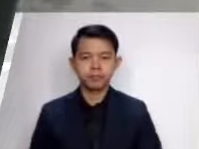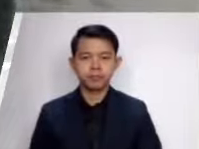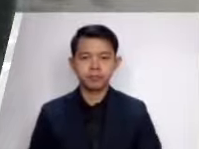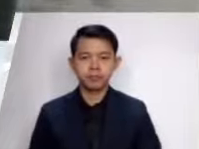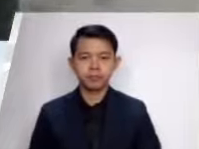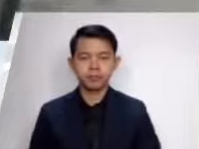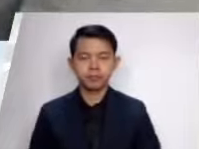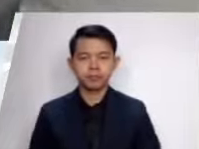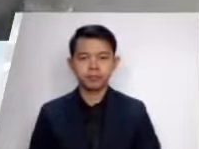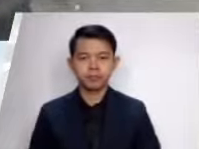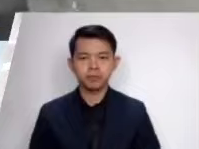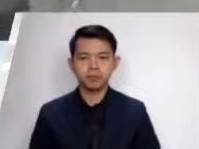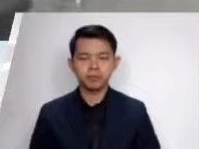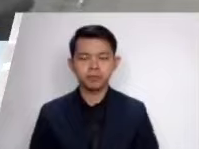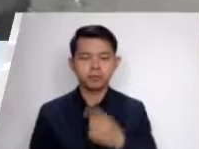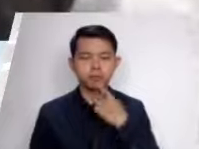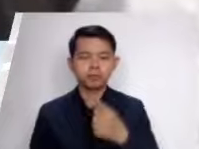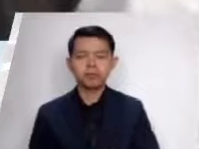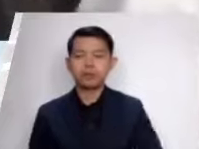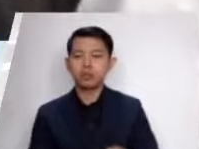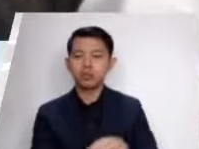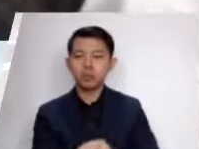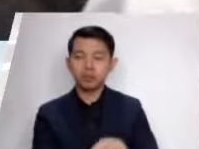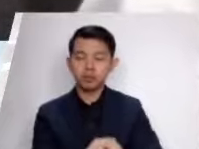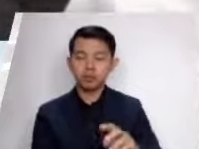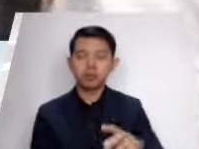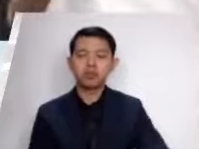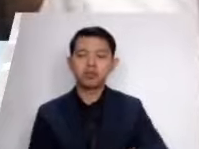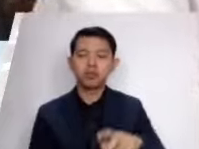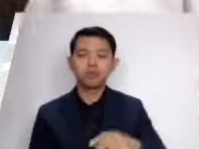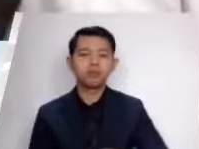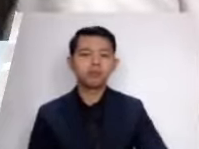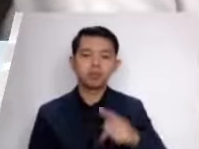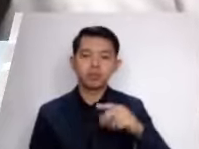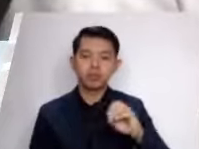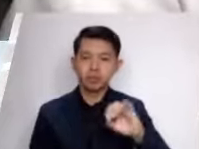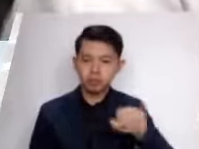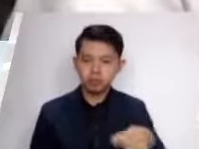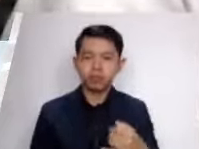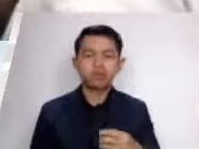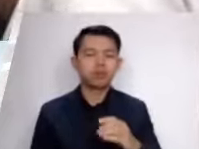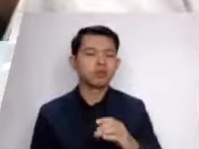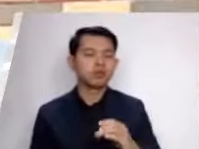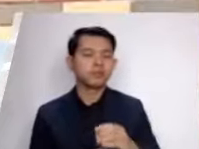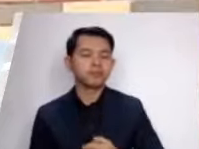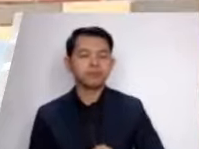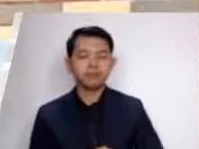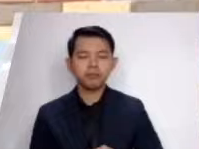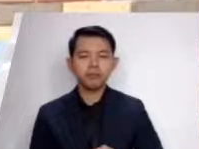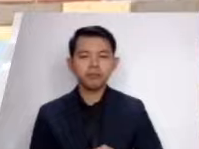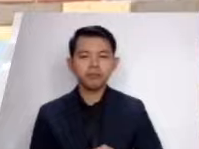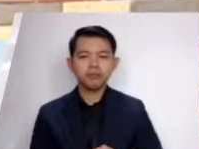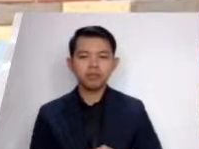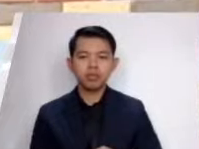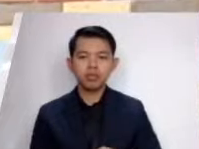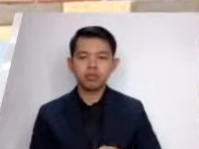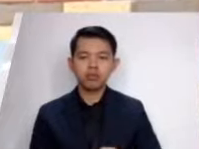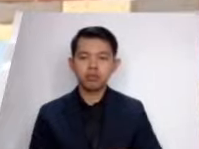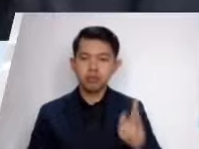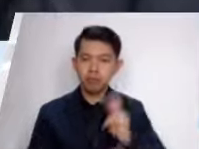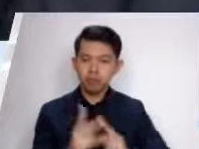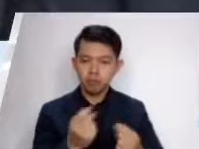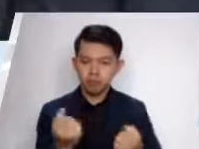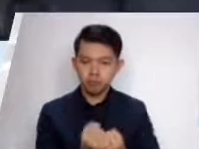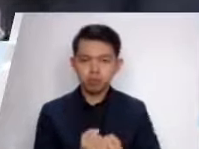Ayon sa minister ng Kingdom na ating nakausap, nagsasagawa ng devotional prayer alas 4 ng madaling araw o makasapi ng the Kingdom of Jesus Christ sa